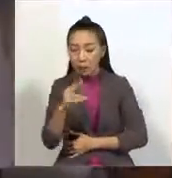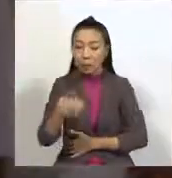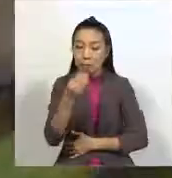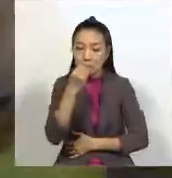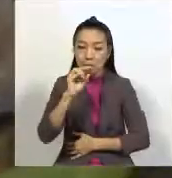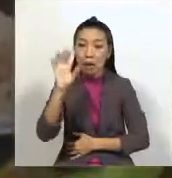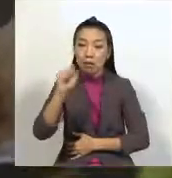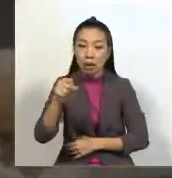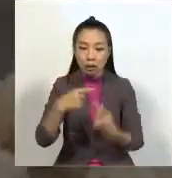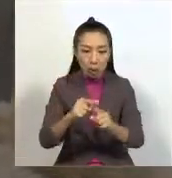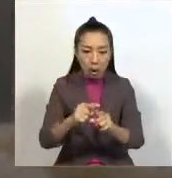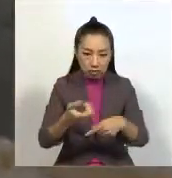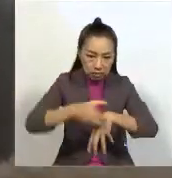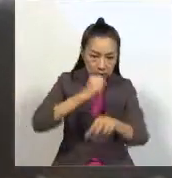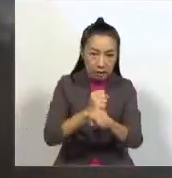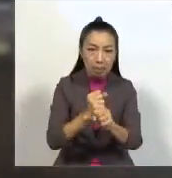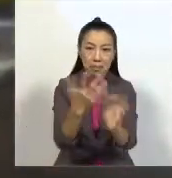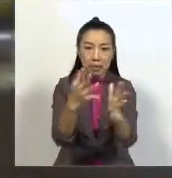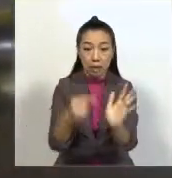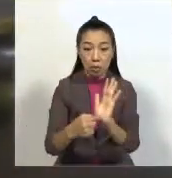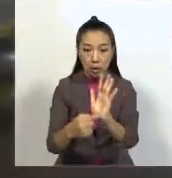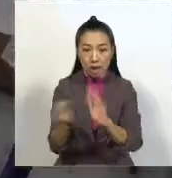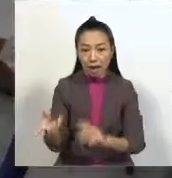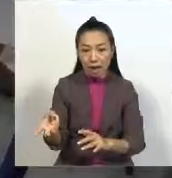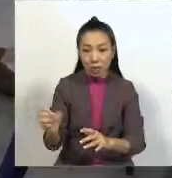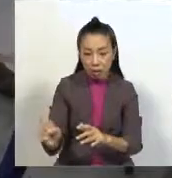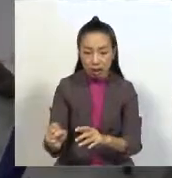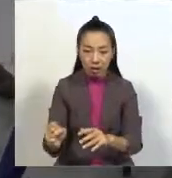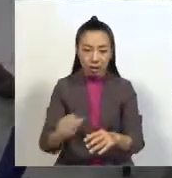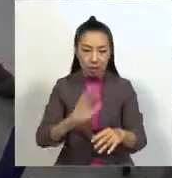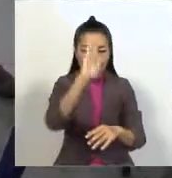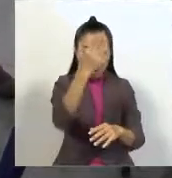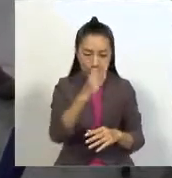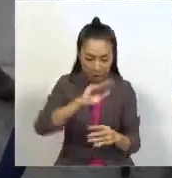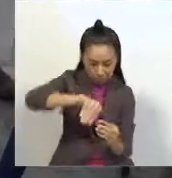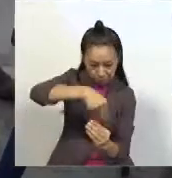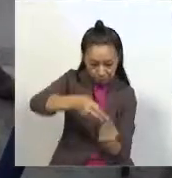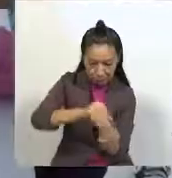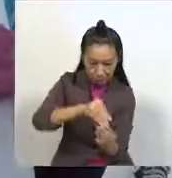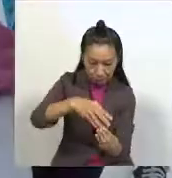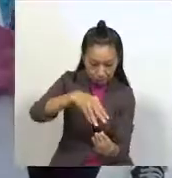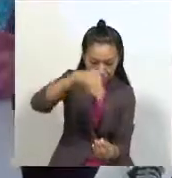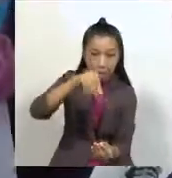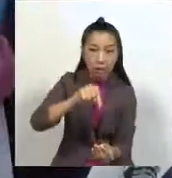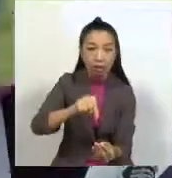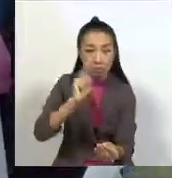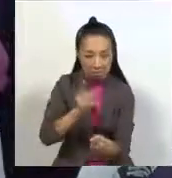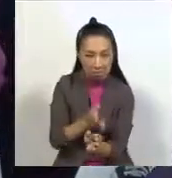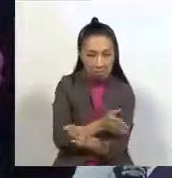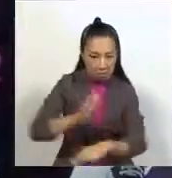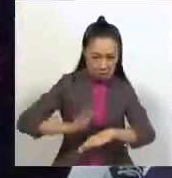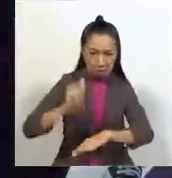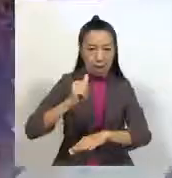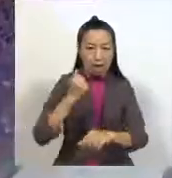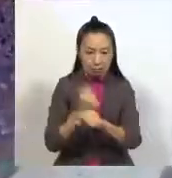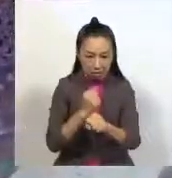อย่างเช่นขนมต้มที่ได้ลงมือห่อข้าวเหนียวด้วยใบกระเพาะให้เป็นรูปทรงสามเหลี่ยมซึ่งต้องใช้ความชำนาญเพื่อให้รูปทรงออกมาอย่างสว